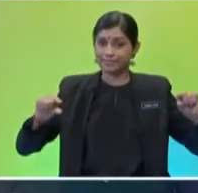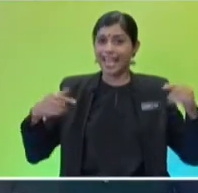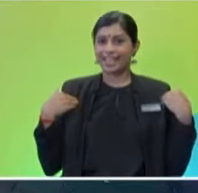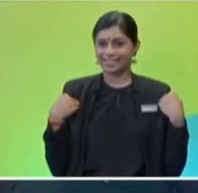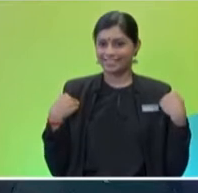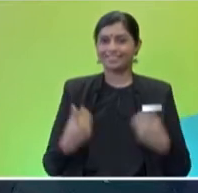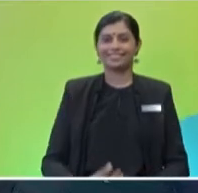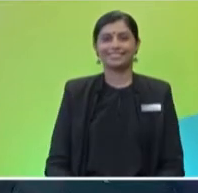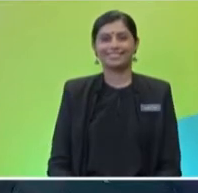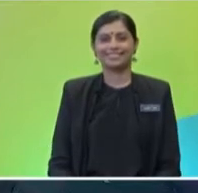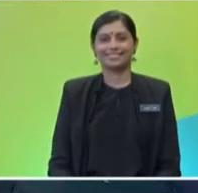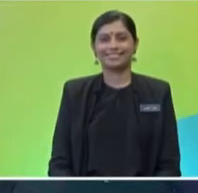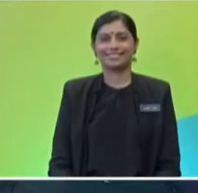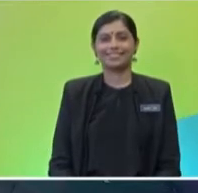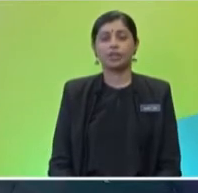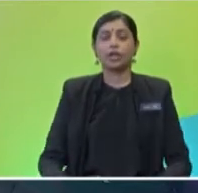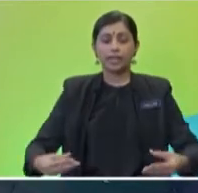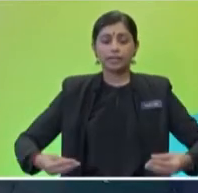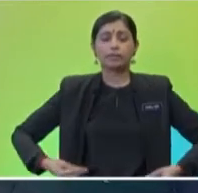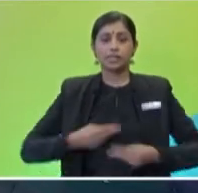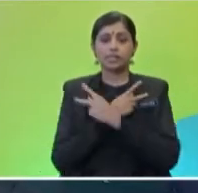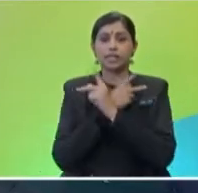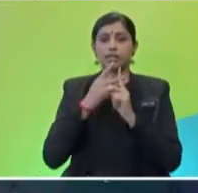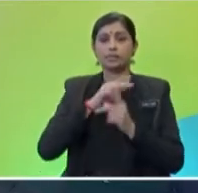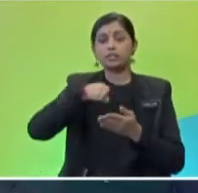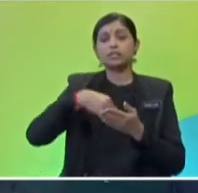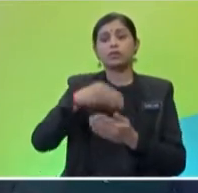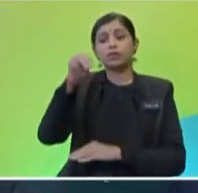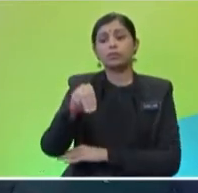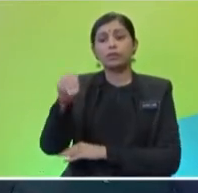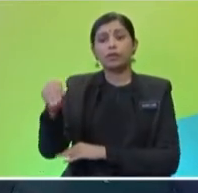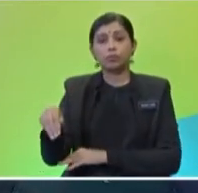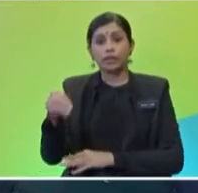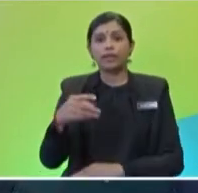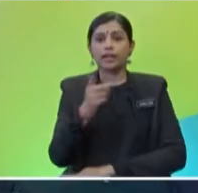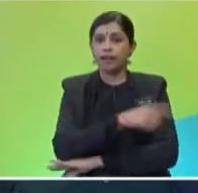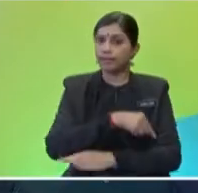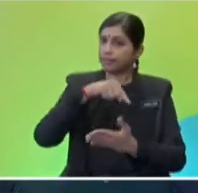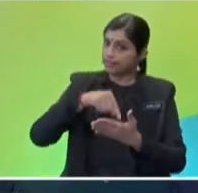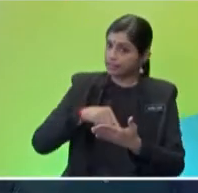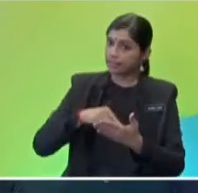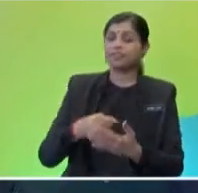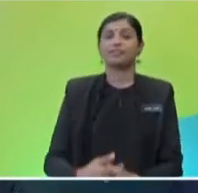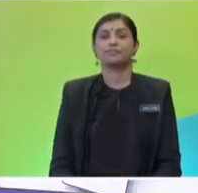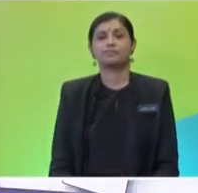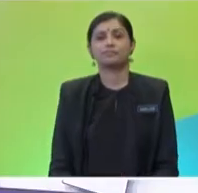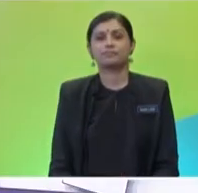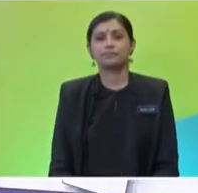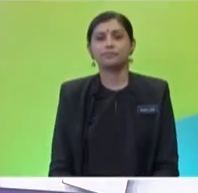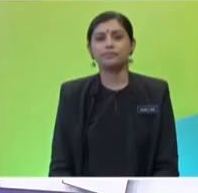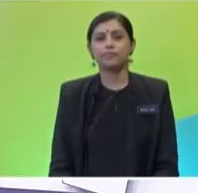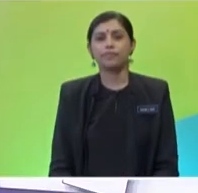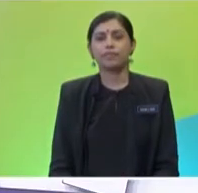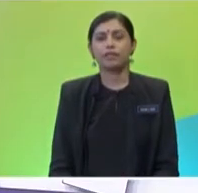adik-adik saya daripada Sekolah Kebangsaan Bukit Lanjan Petaling Jaya, Putri Syamil, Aisyah juga Yana. Terima kasih